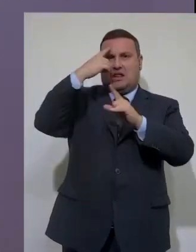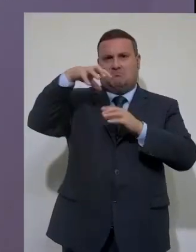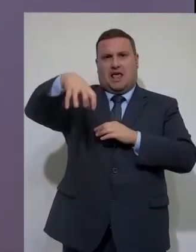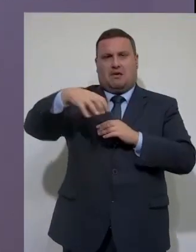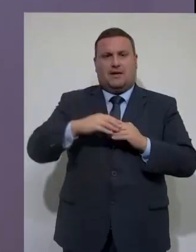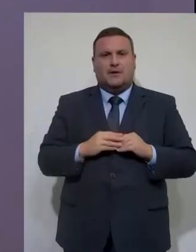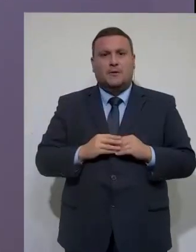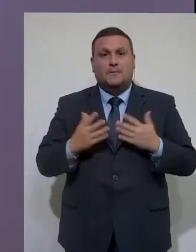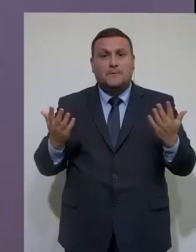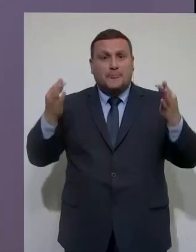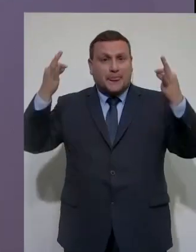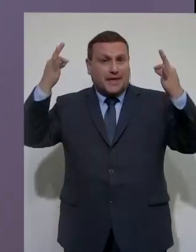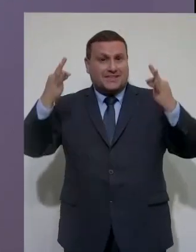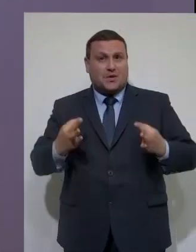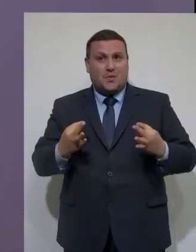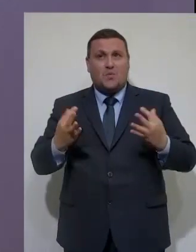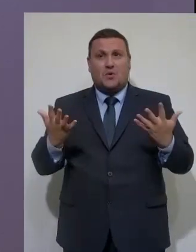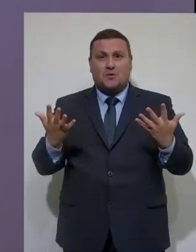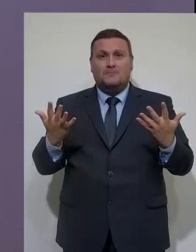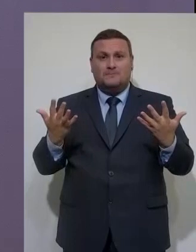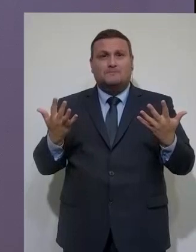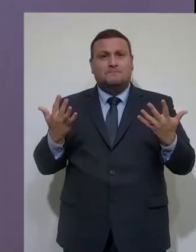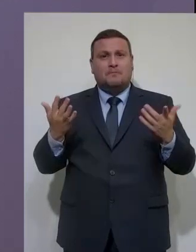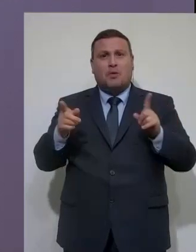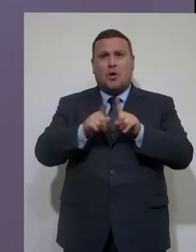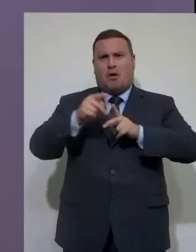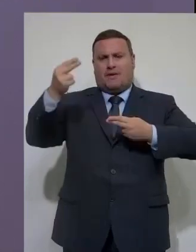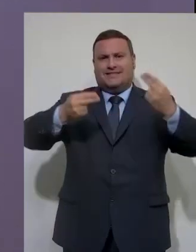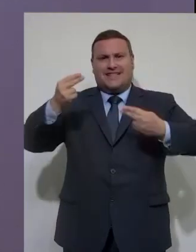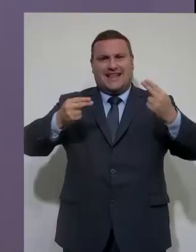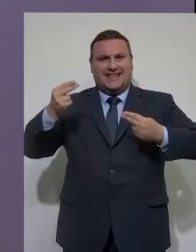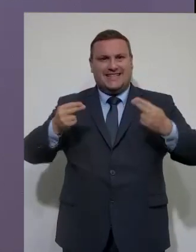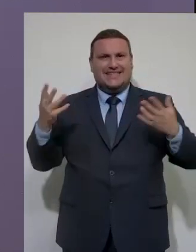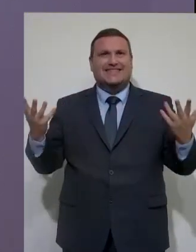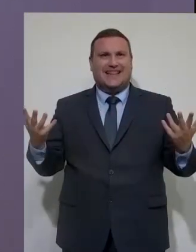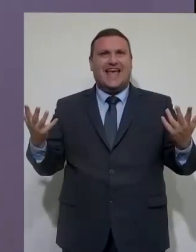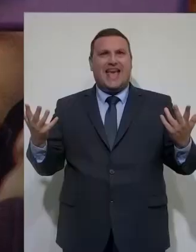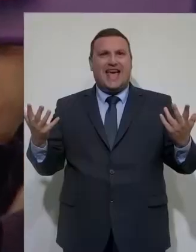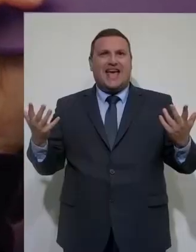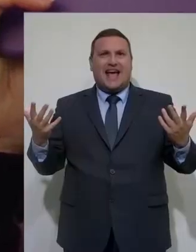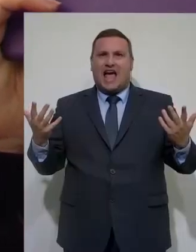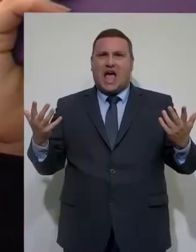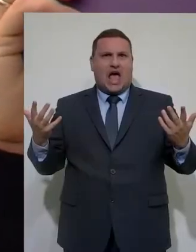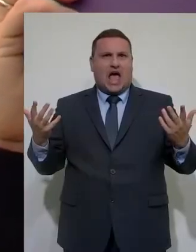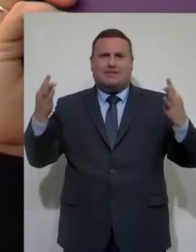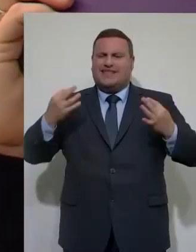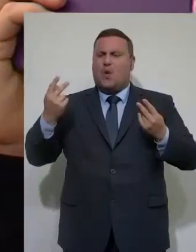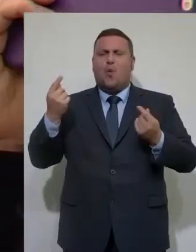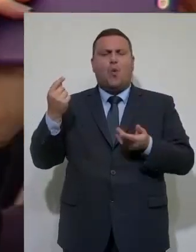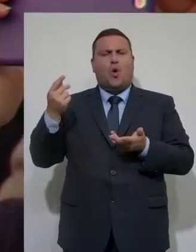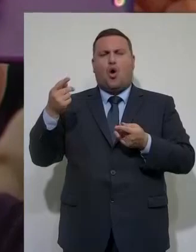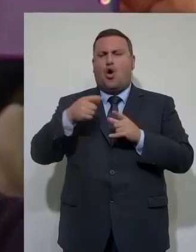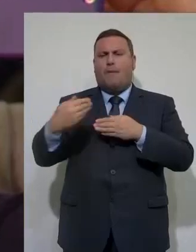chiuderà con statistiche di presenze superiori al 2019, di fatturato è in dubbio, il fatturato